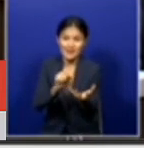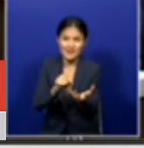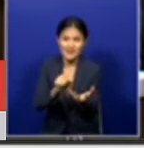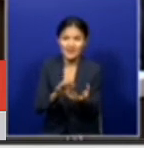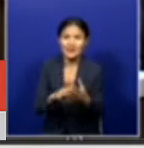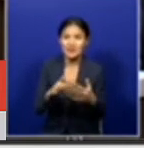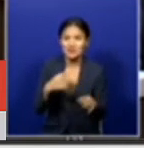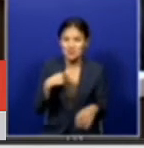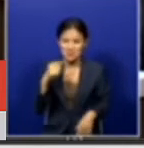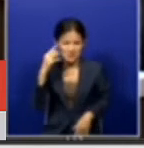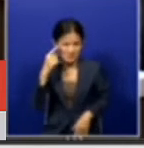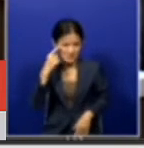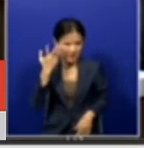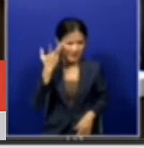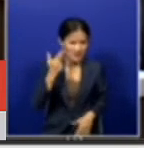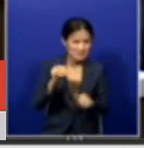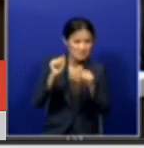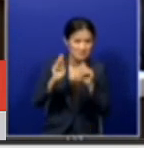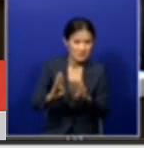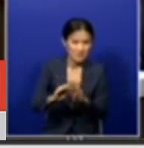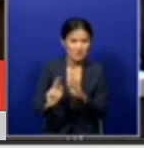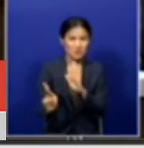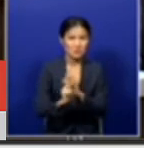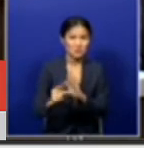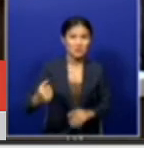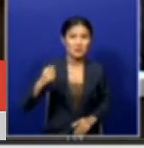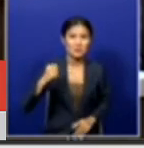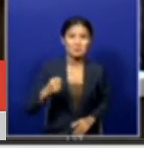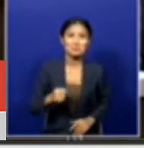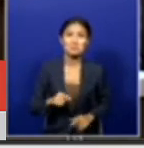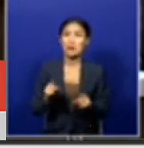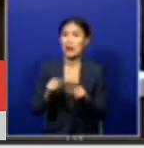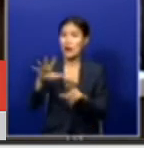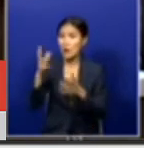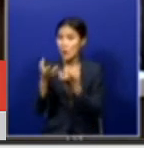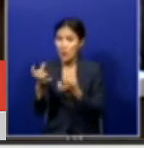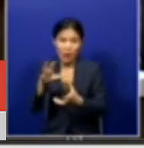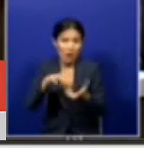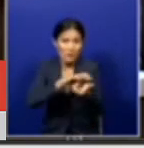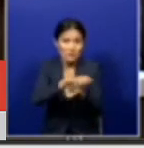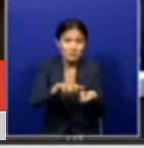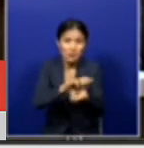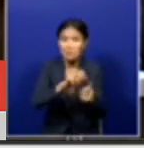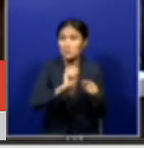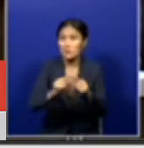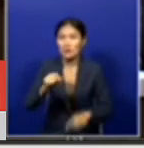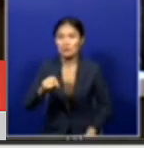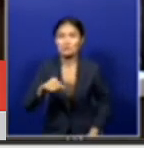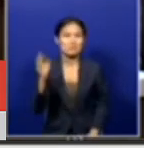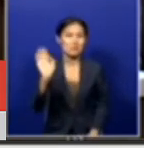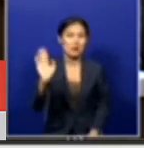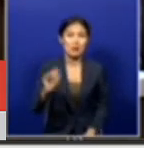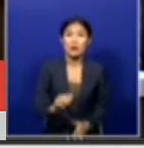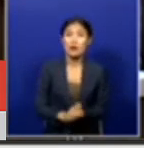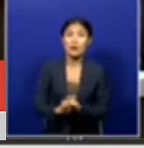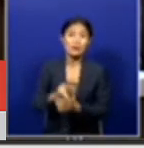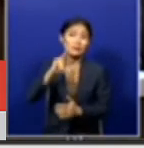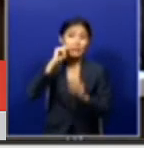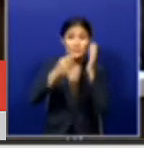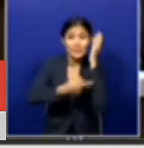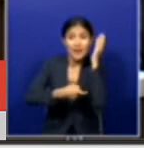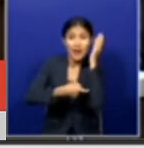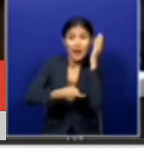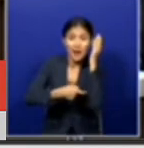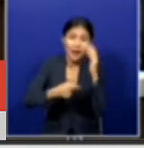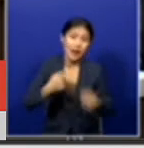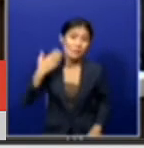ๆตามที่เคยเป็นข่าวมาเมื่อไม่นานมานี้รวมทั้ง ต้องไม่เอายางในสต็อก